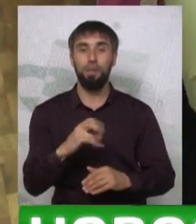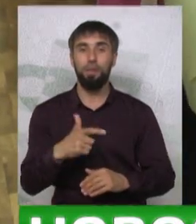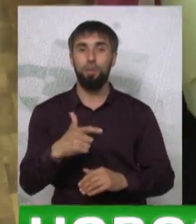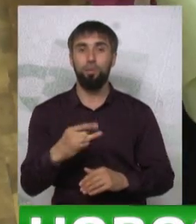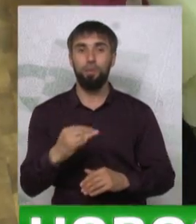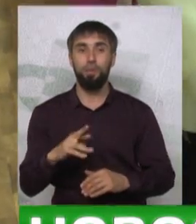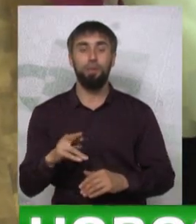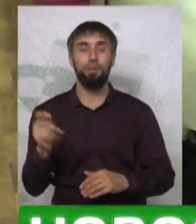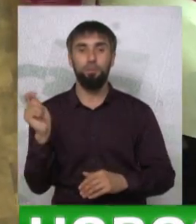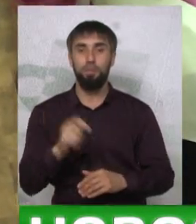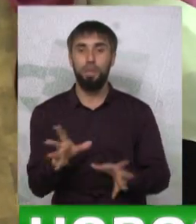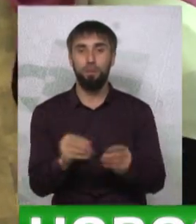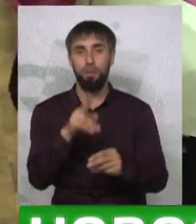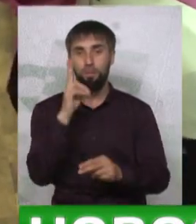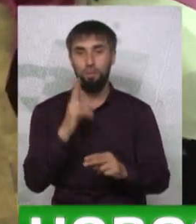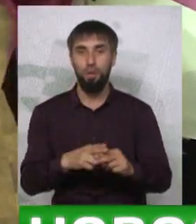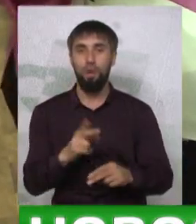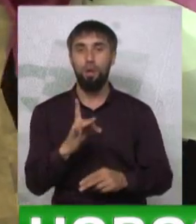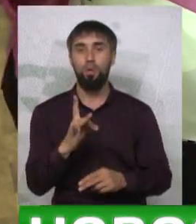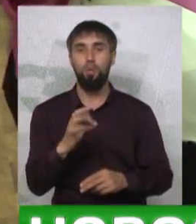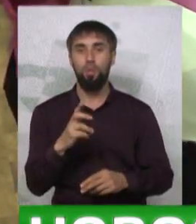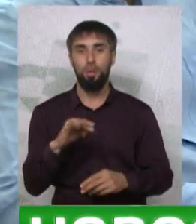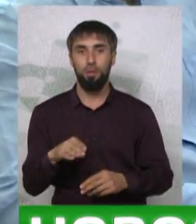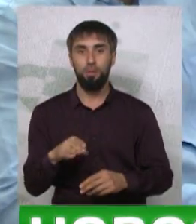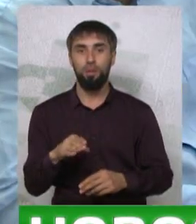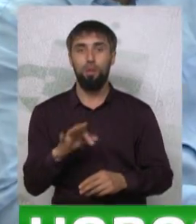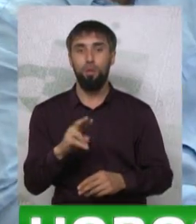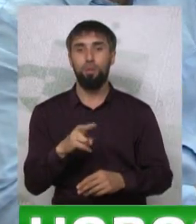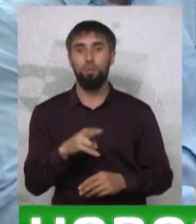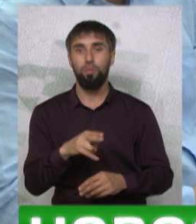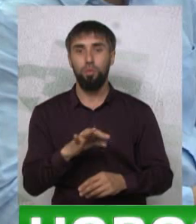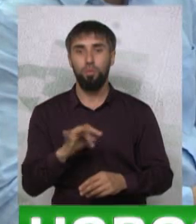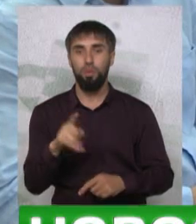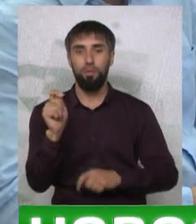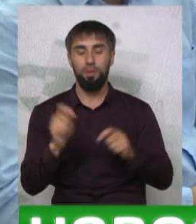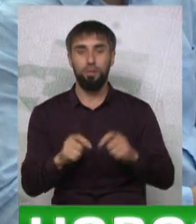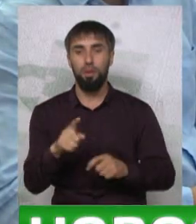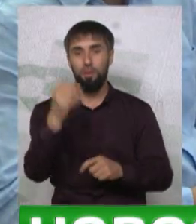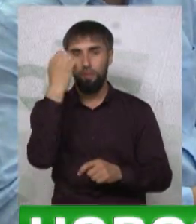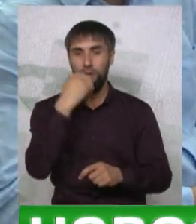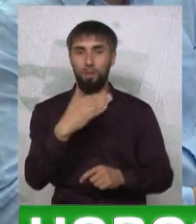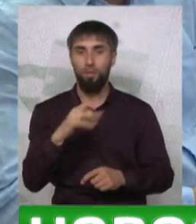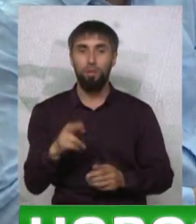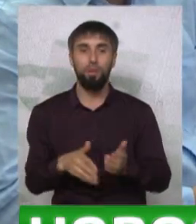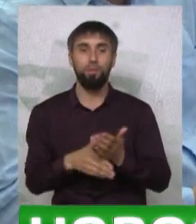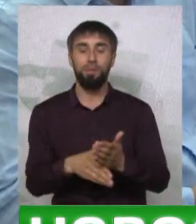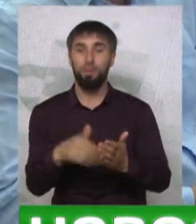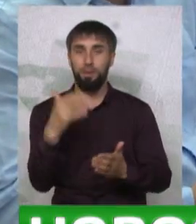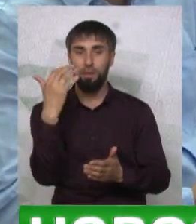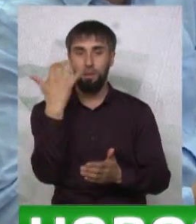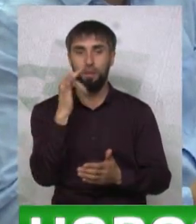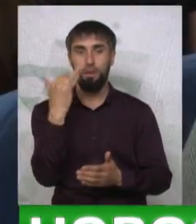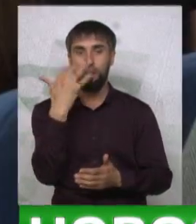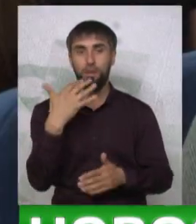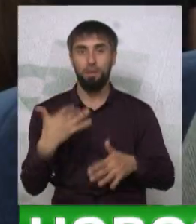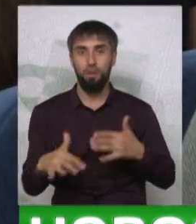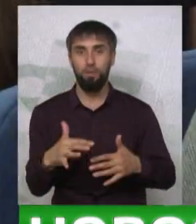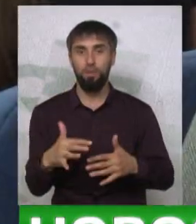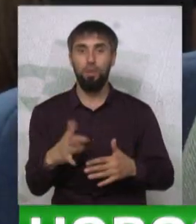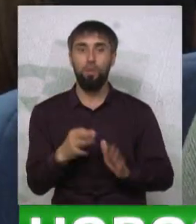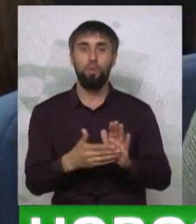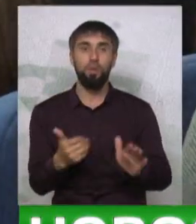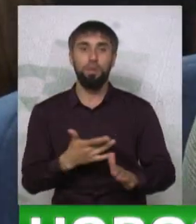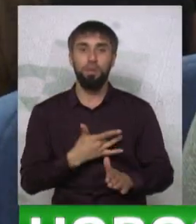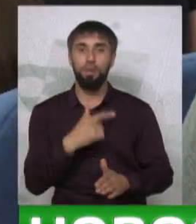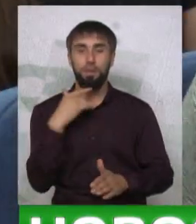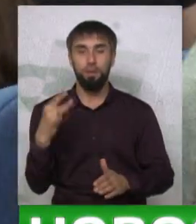своим братом Робертом, он же и продюсер фестиваля. Также в составе делегации благотворительного фонда помощи незрячим и слабовидящим по зову